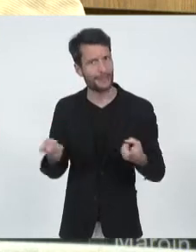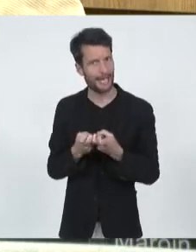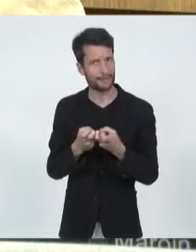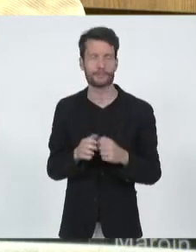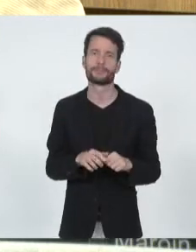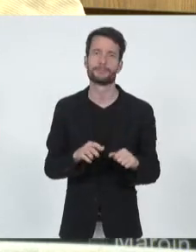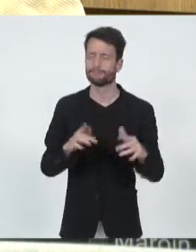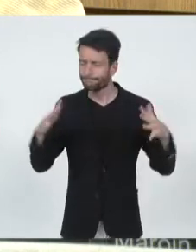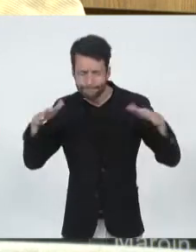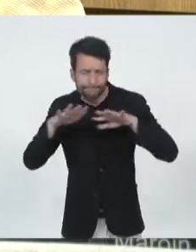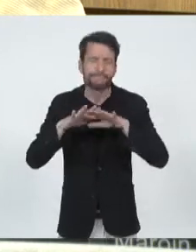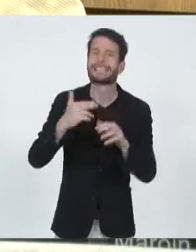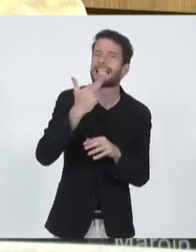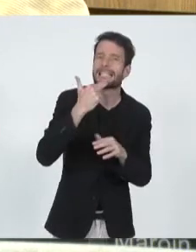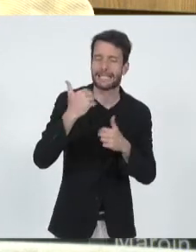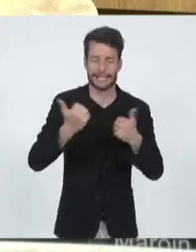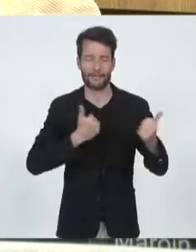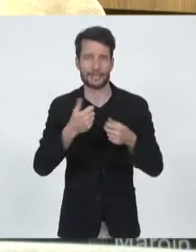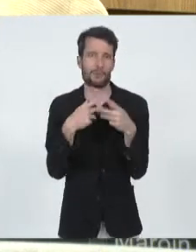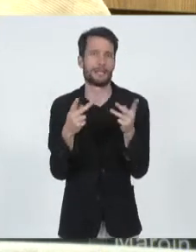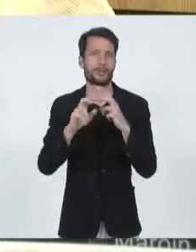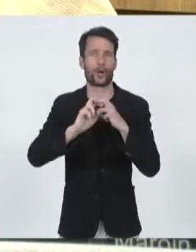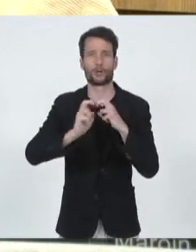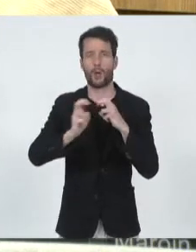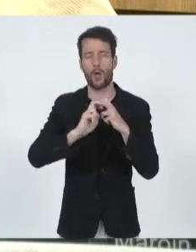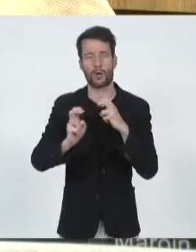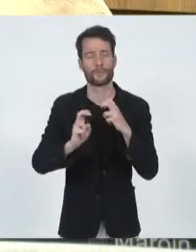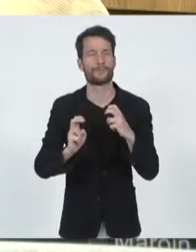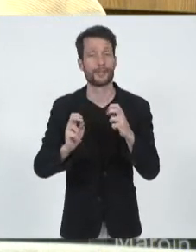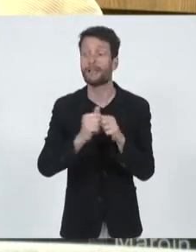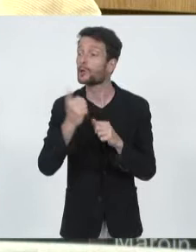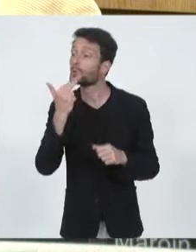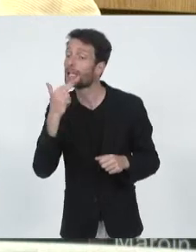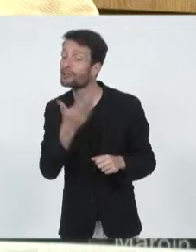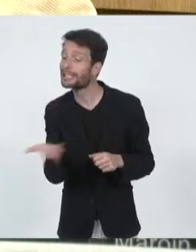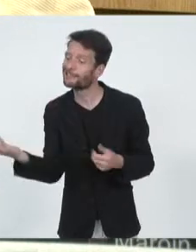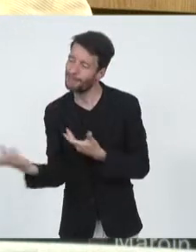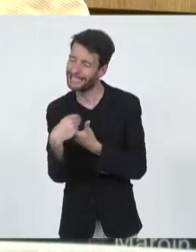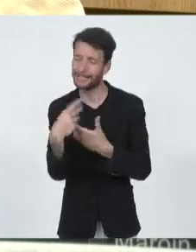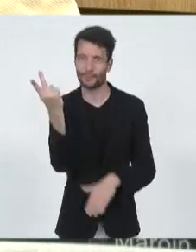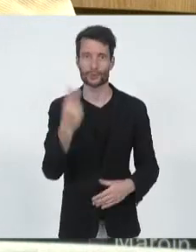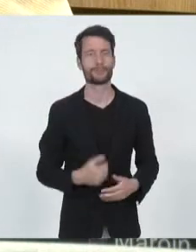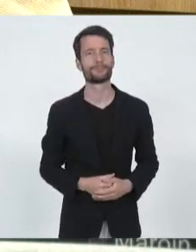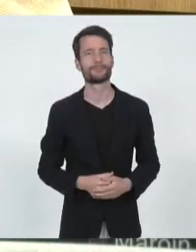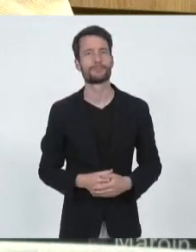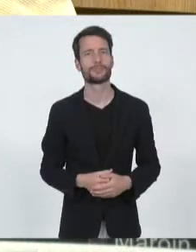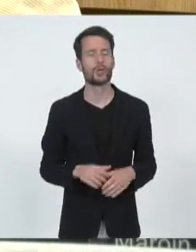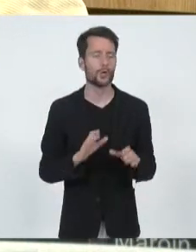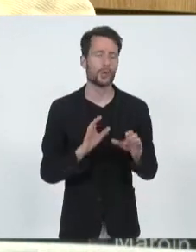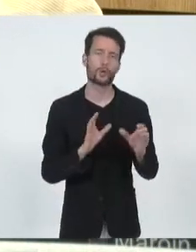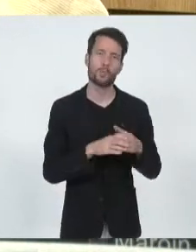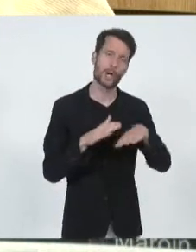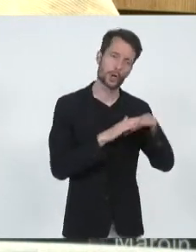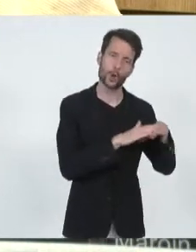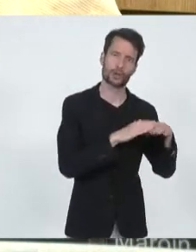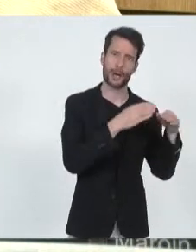et la qualité du service public de transport en impliquant davantage les usagères et usagers. Les groupes Gauche métropolitaine et